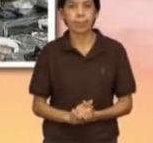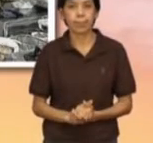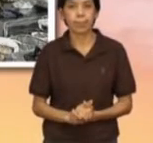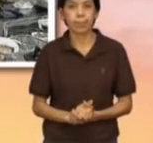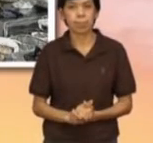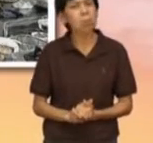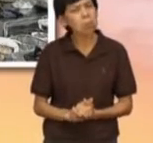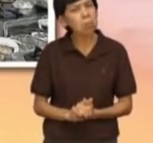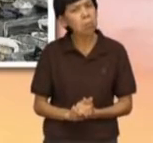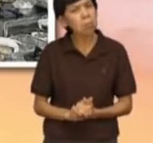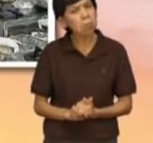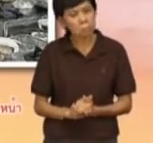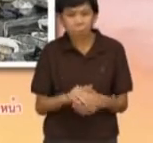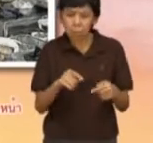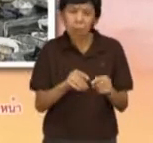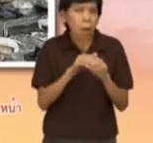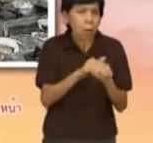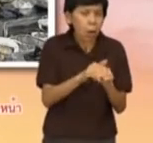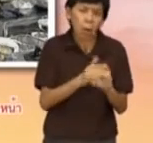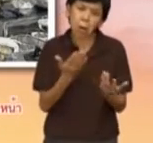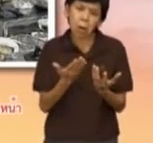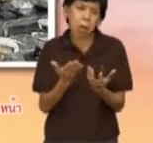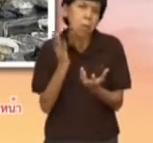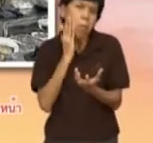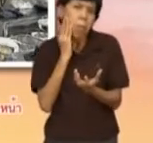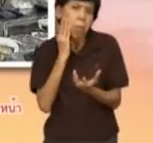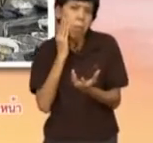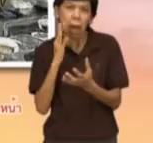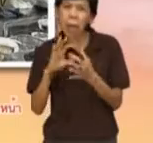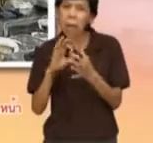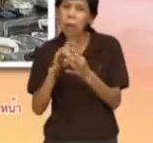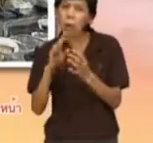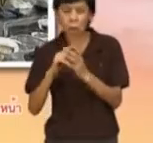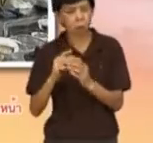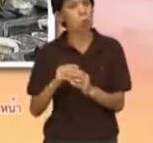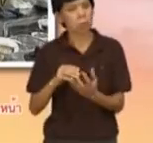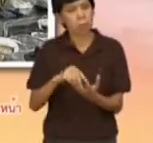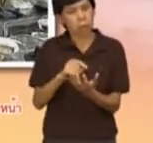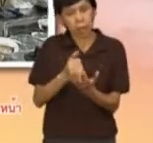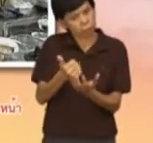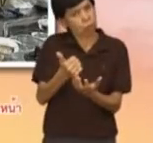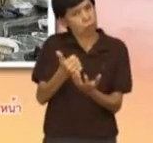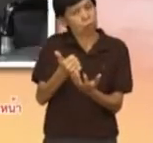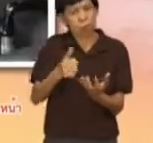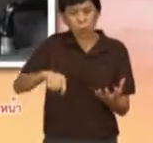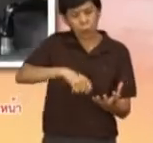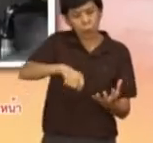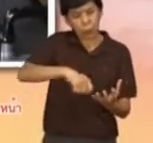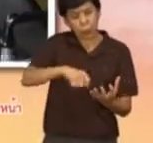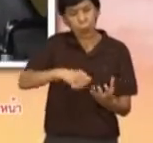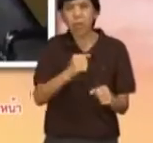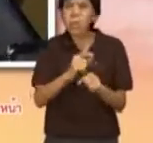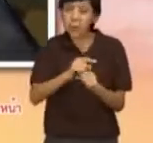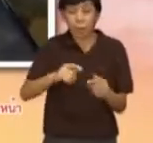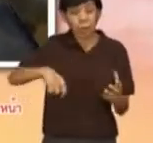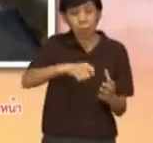ทำไมถึงเลือกใช้แป้งเท้าเยม่อมอะคะ แป้งเท้าเยม่อมเนี่ยจะเป็นแป้งที่คืนตัวได้ยากคล้